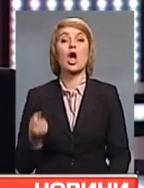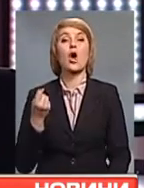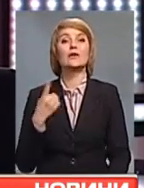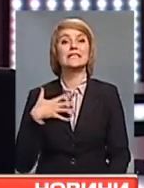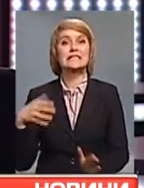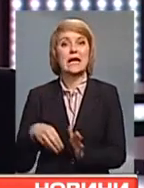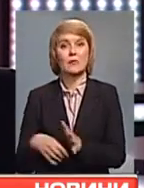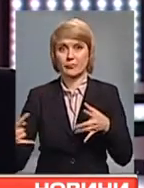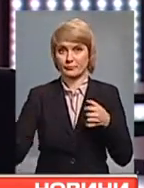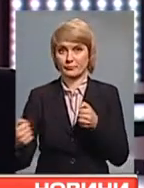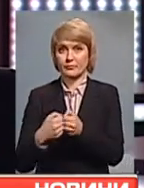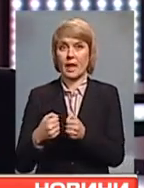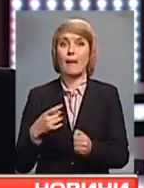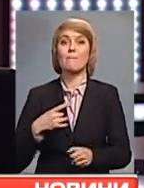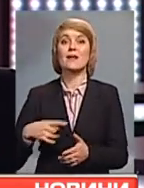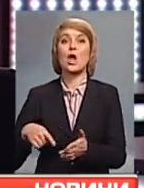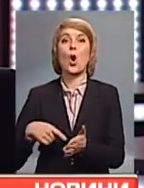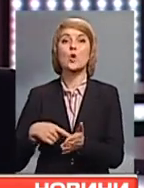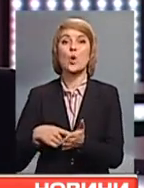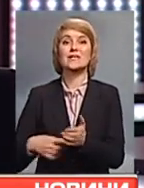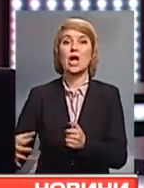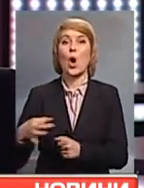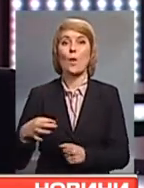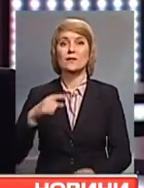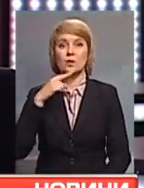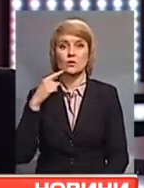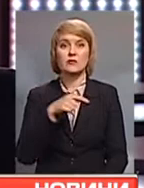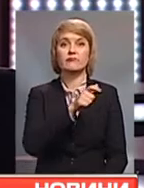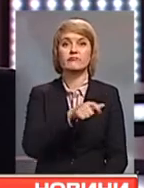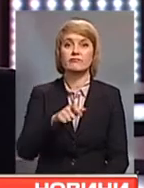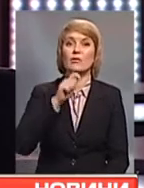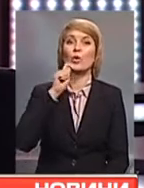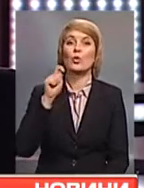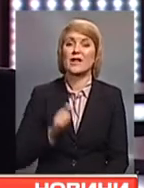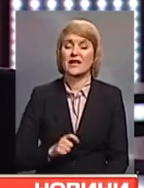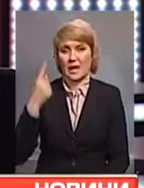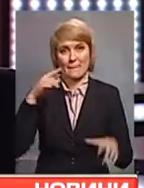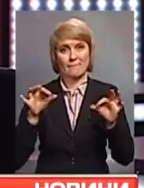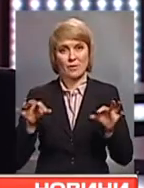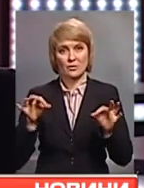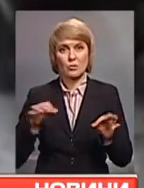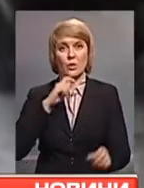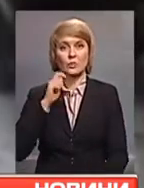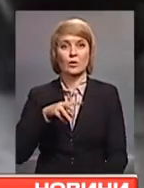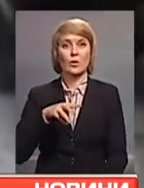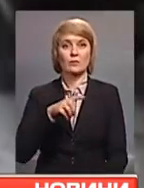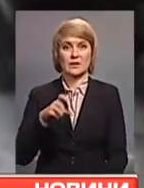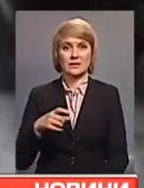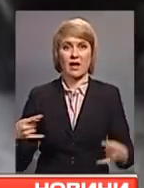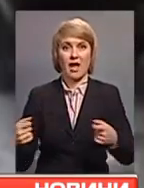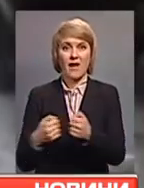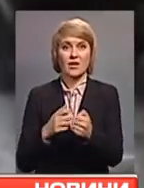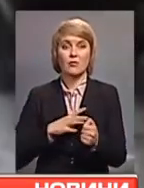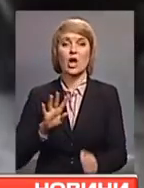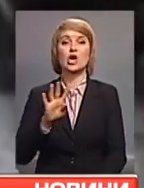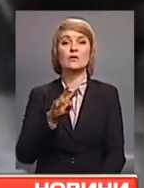11 загиблих у ДТП в Білгородській області Росії – громадяни України. Про це повідомили у вітчизняному МЗС. Аварія сталася 4 лютого. На